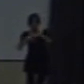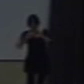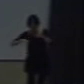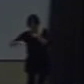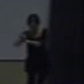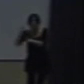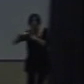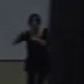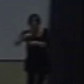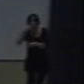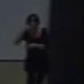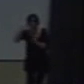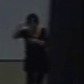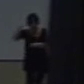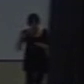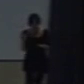més de visites,